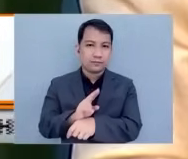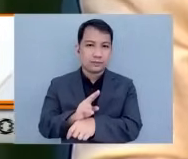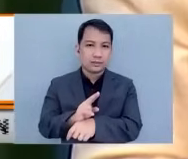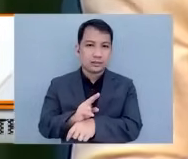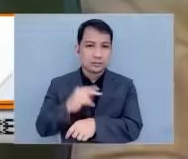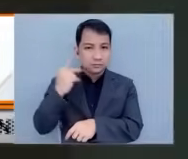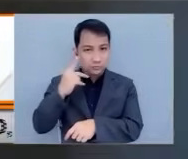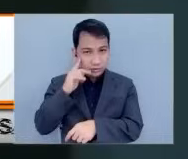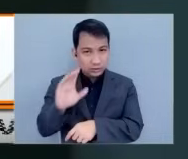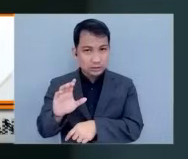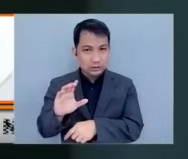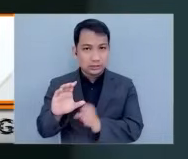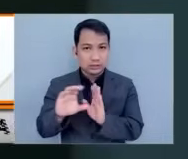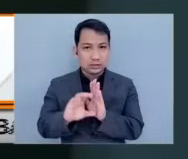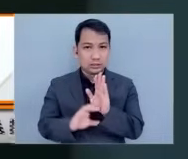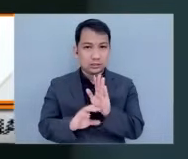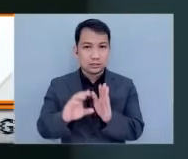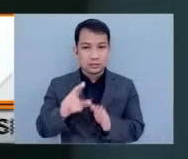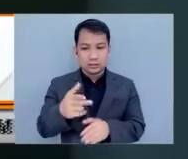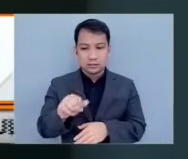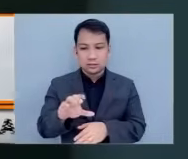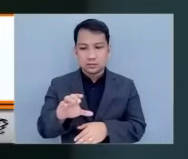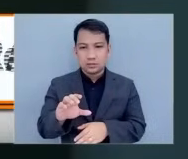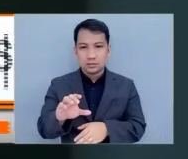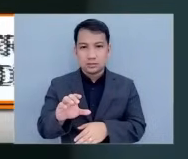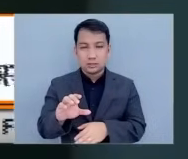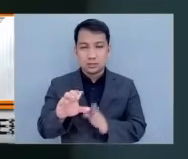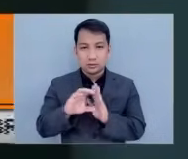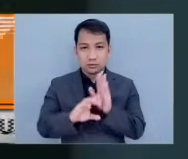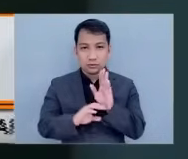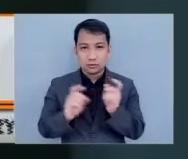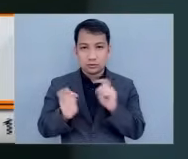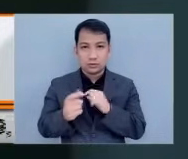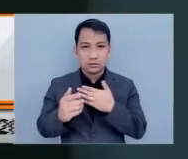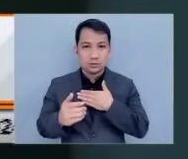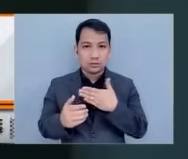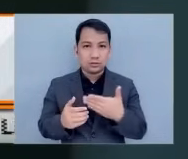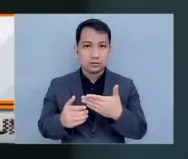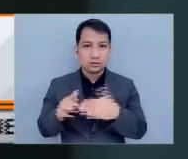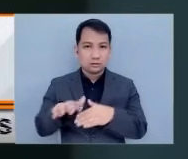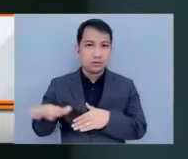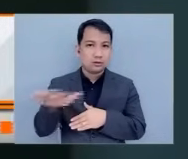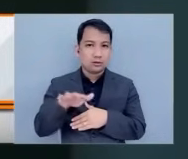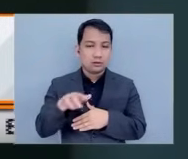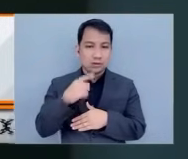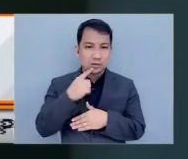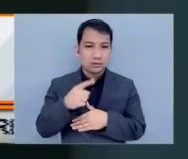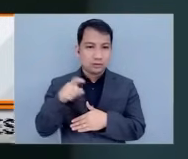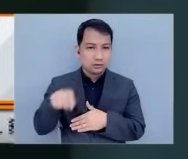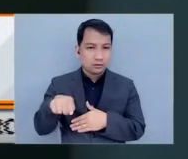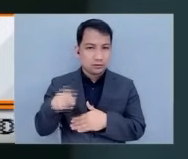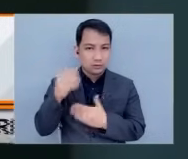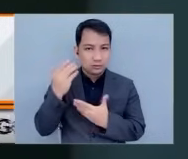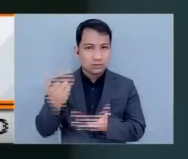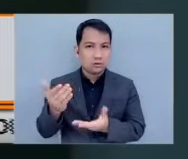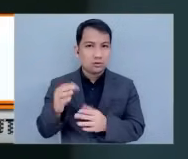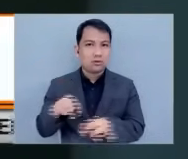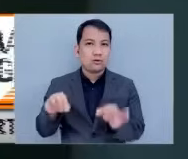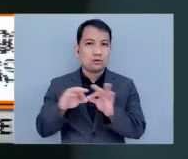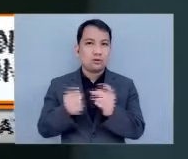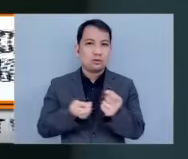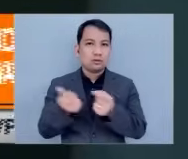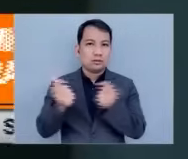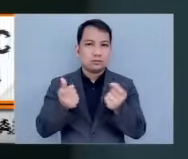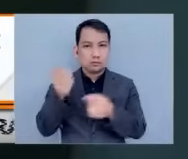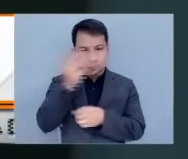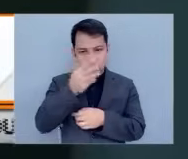tsa-tsa. And that is the reason why a committee of the whole is necessary para mawala ho yung mga agam-agam at